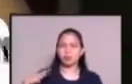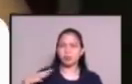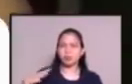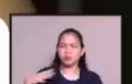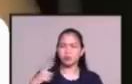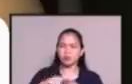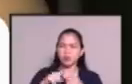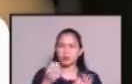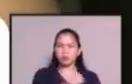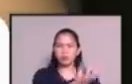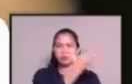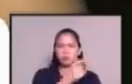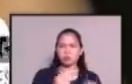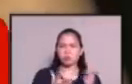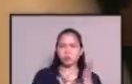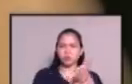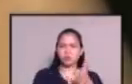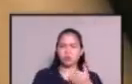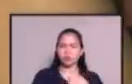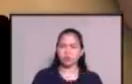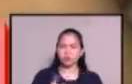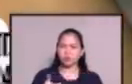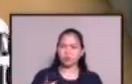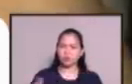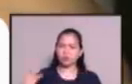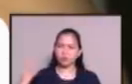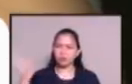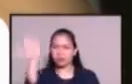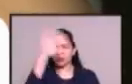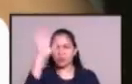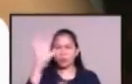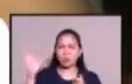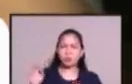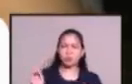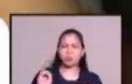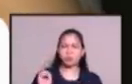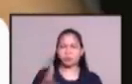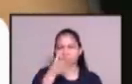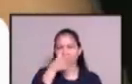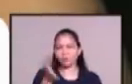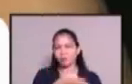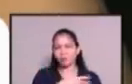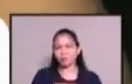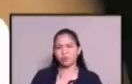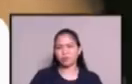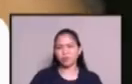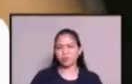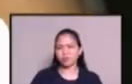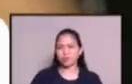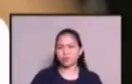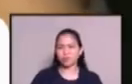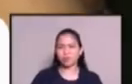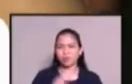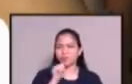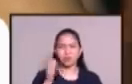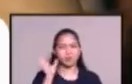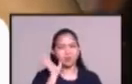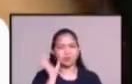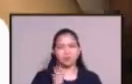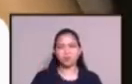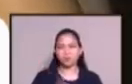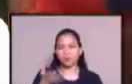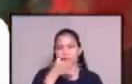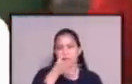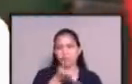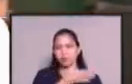mga mayayaman pumupunta sila. Kaway kami ng kaway, hindi kami nila na ano, hindi kami nila naririnig, hindi nila kami